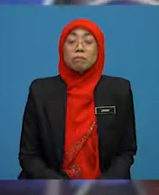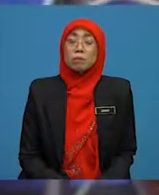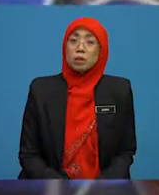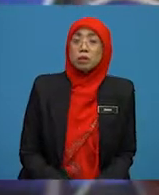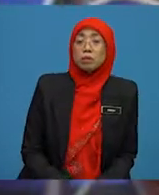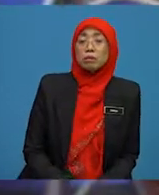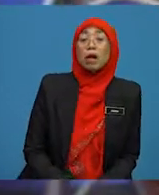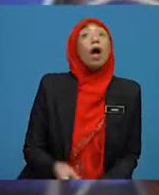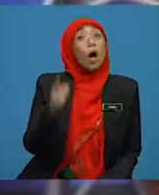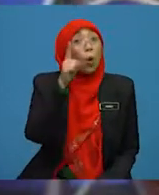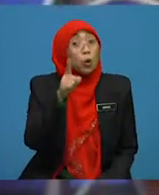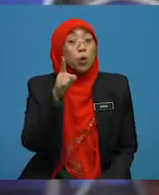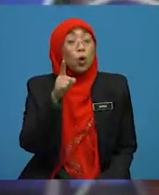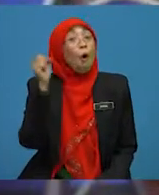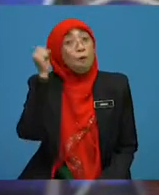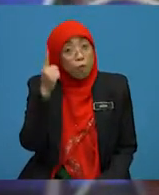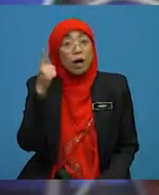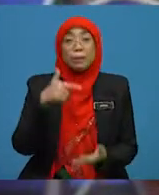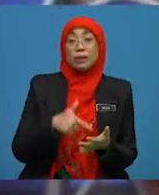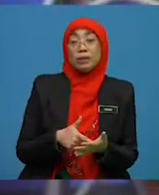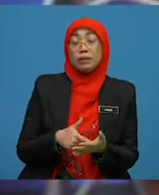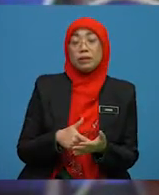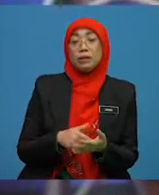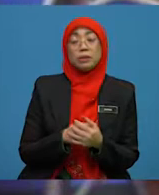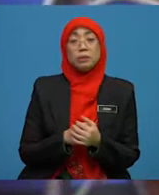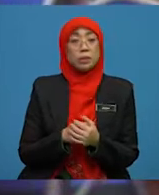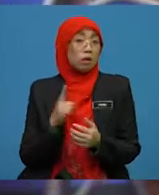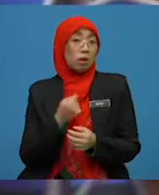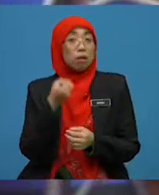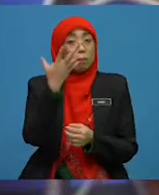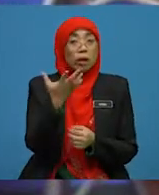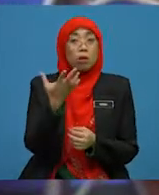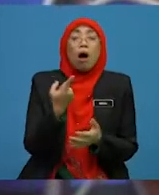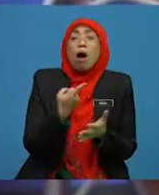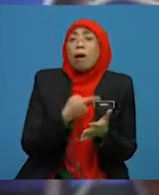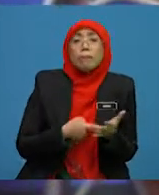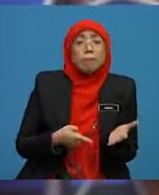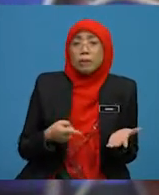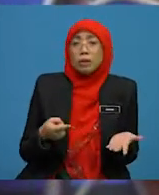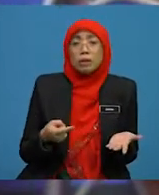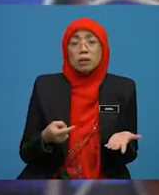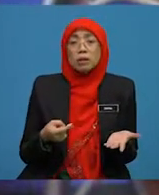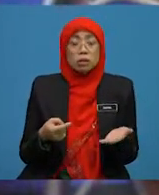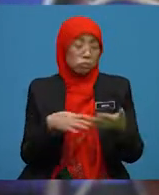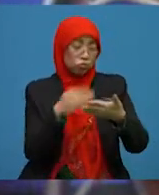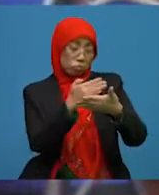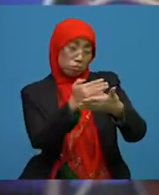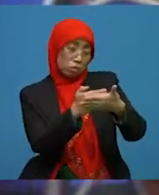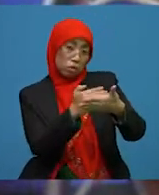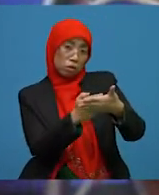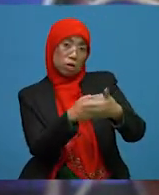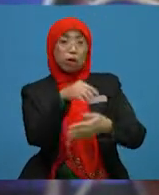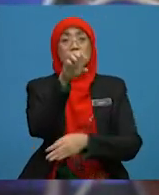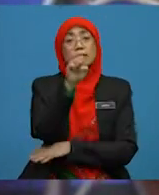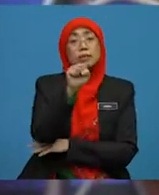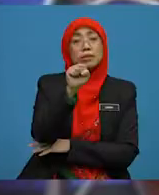Untuk penerangan yang lebih jelas, dalam sesi ini, cikgu akan menerangkan bidang semantik dengan lebih